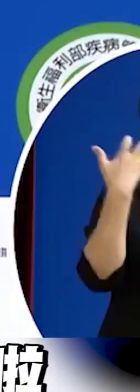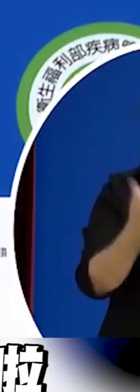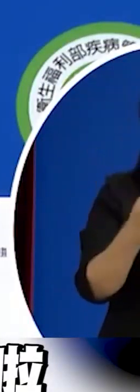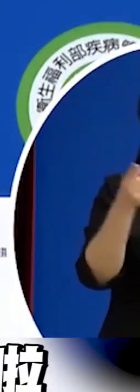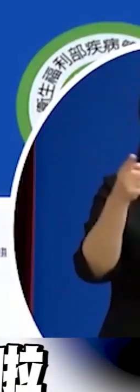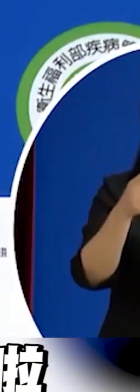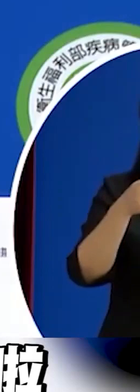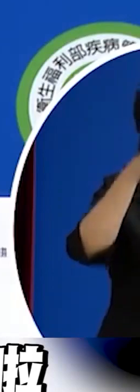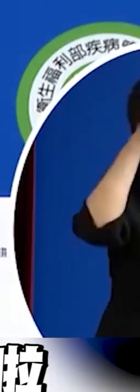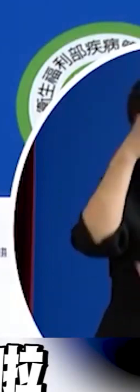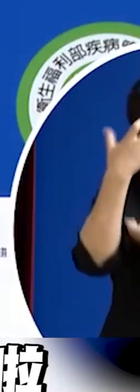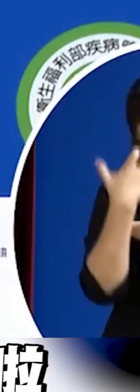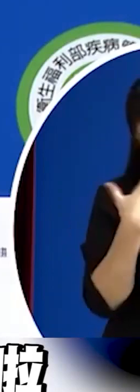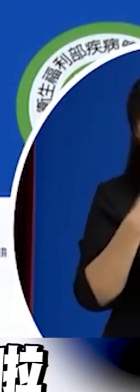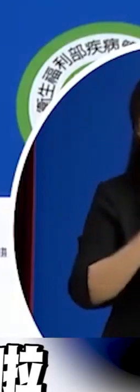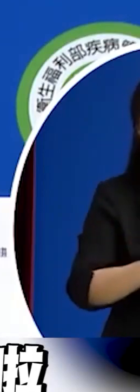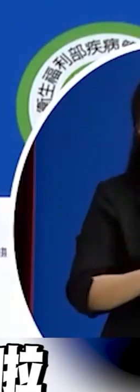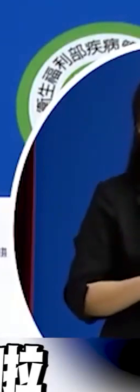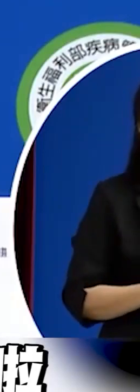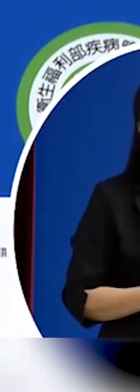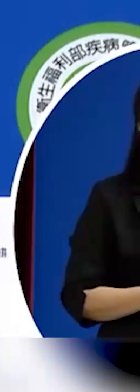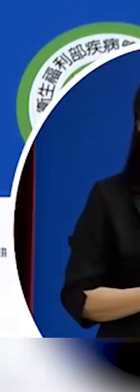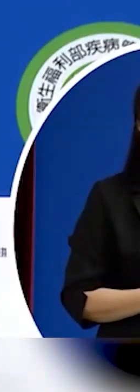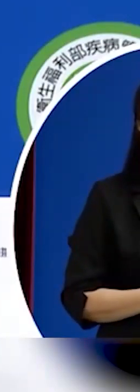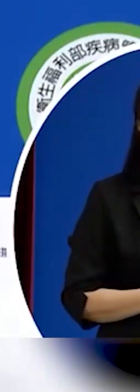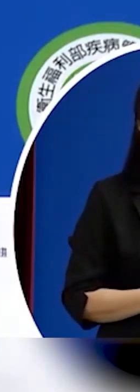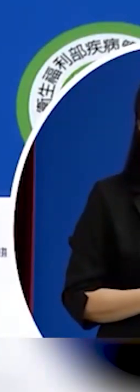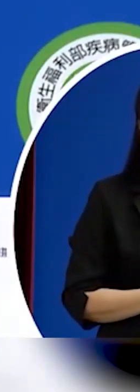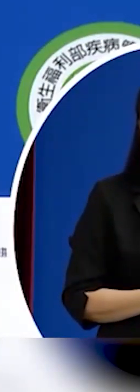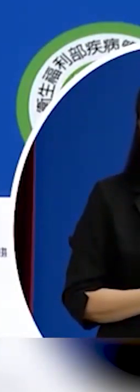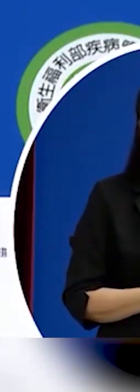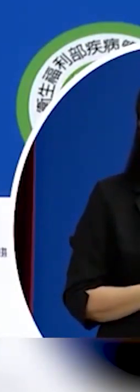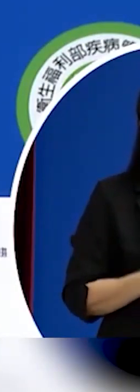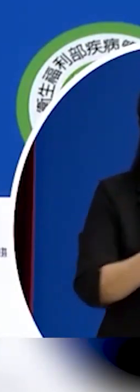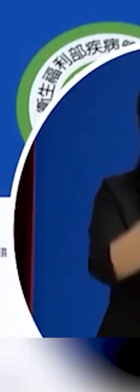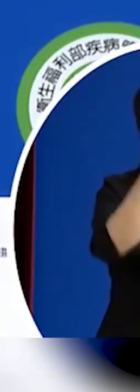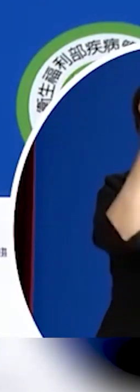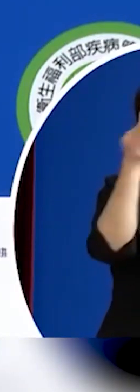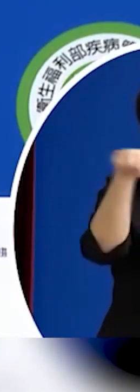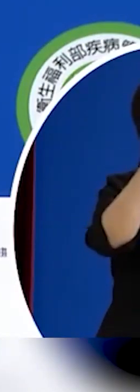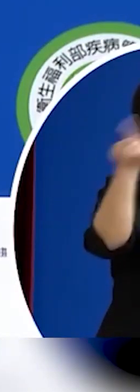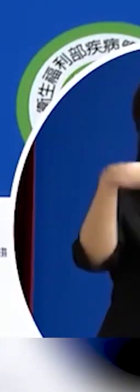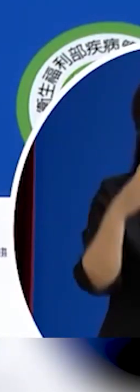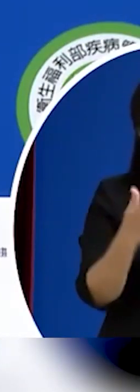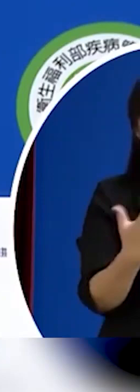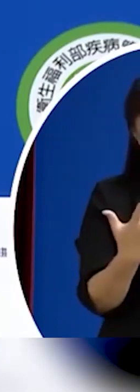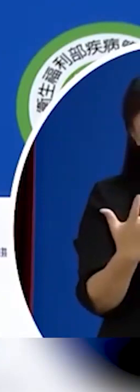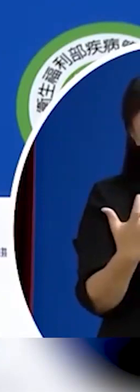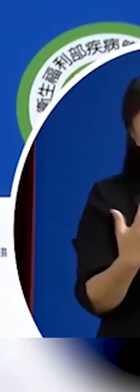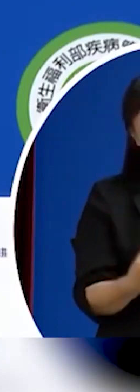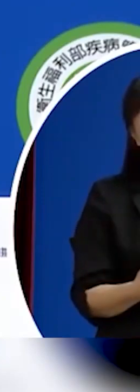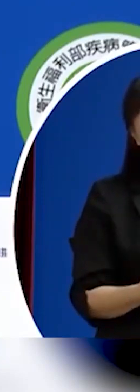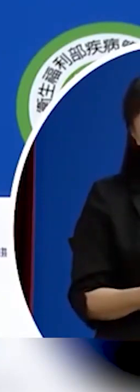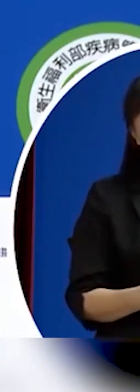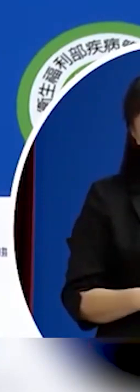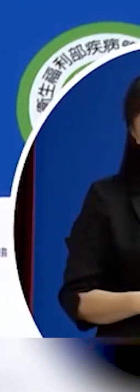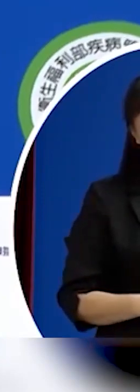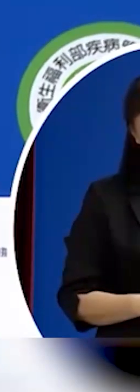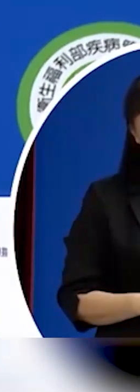的一个负担啊。那尤其现在警察同仁又染疫，